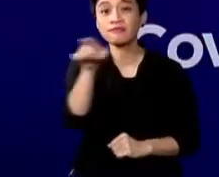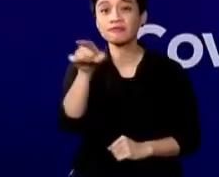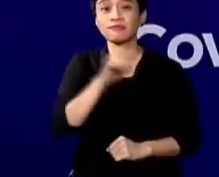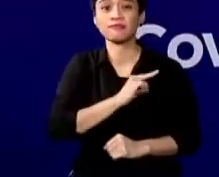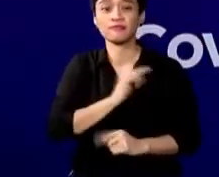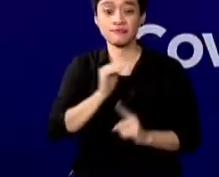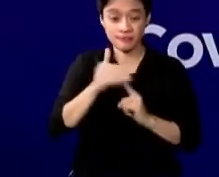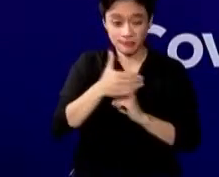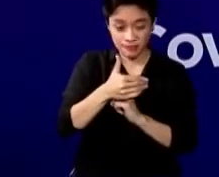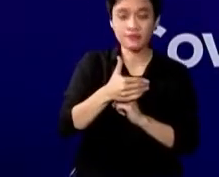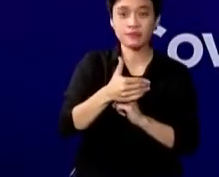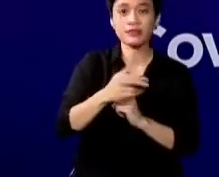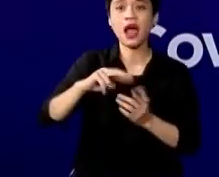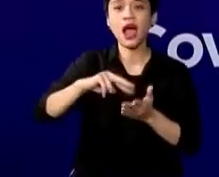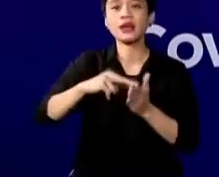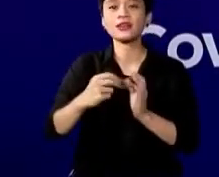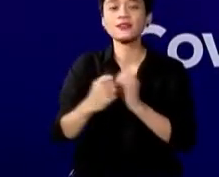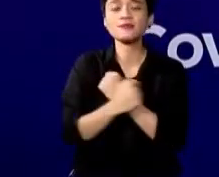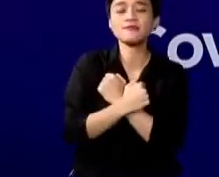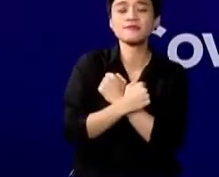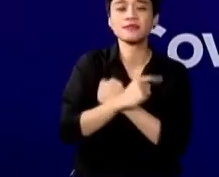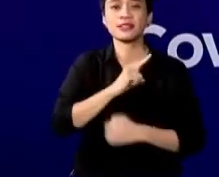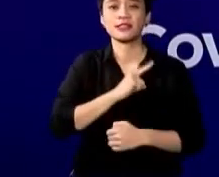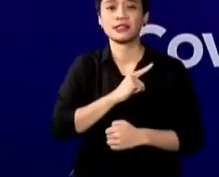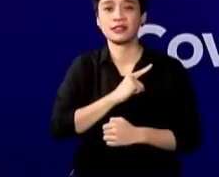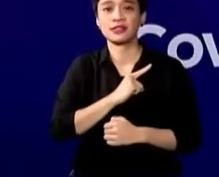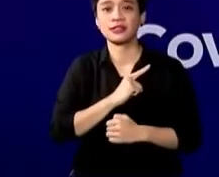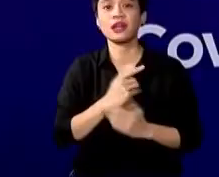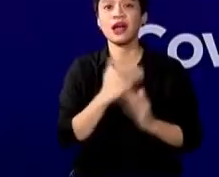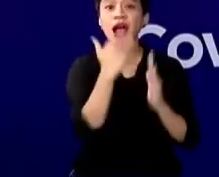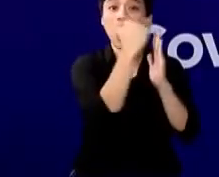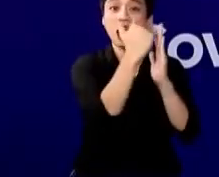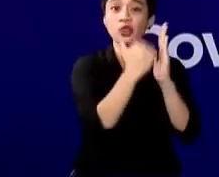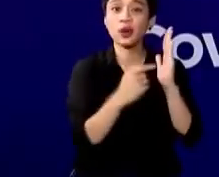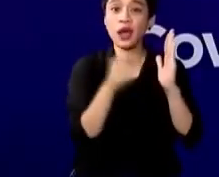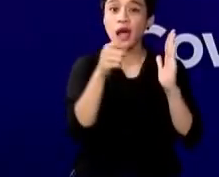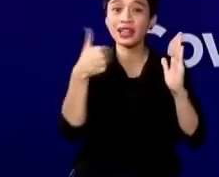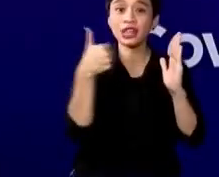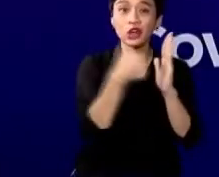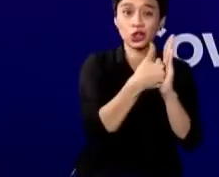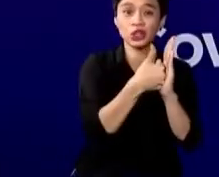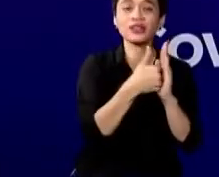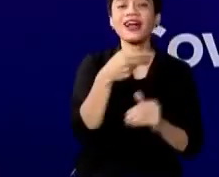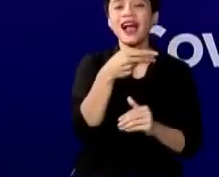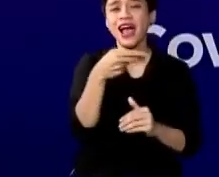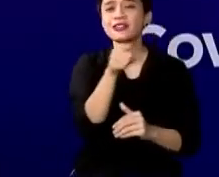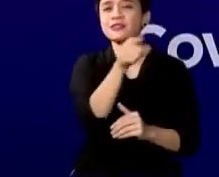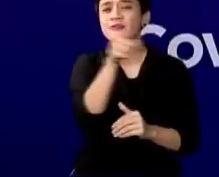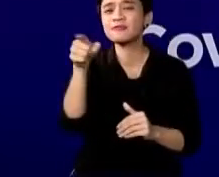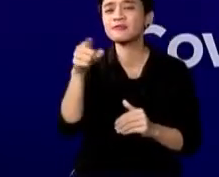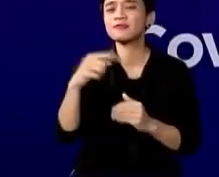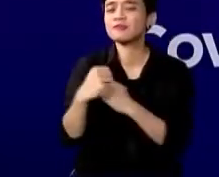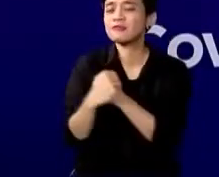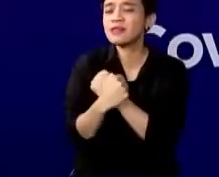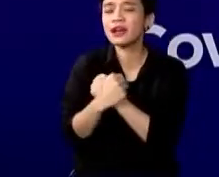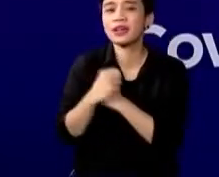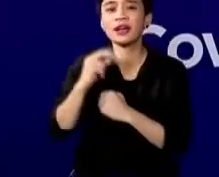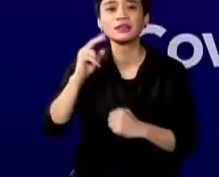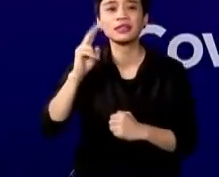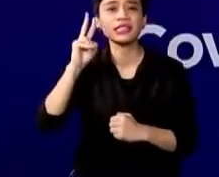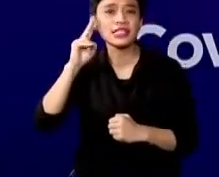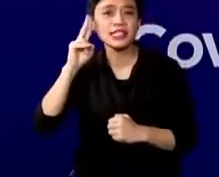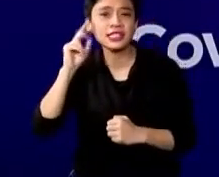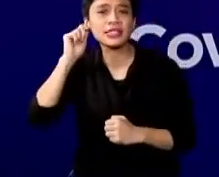berarti kita menyayangi diri kita kalau kita menerapkan protokol kesehatan di diri kita berarti kita menyayangi istri anak